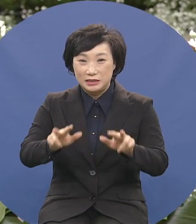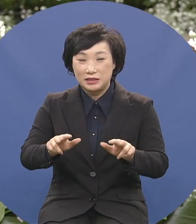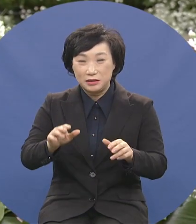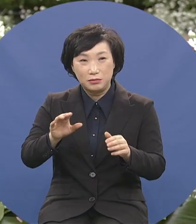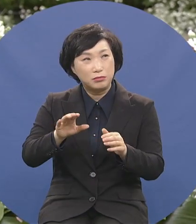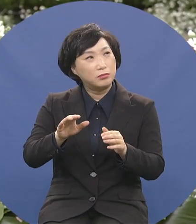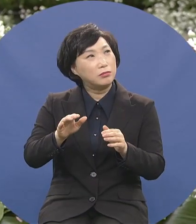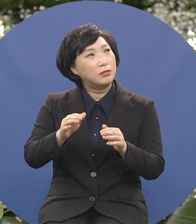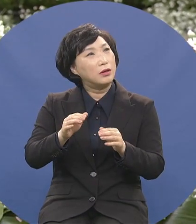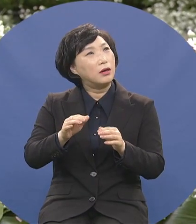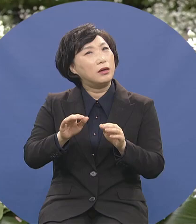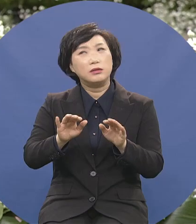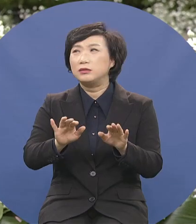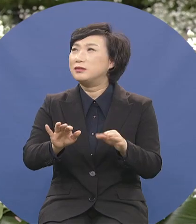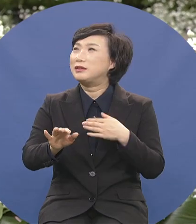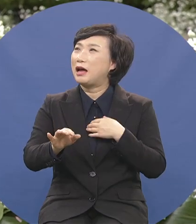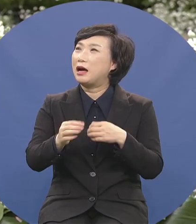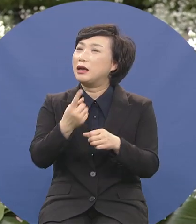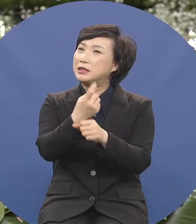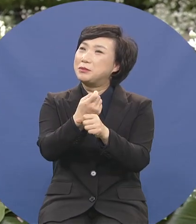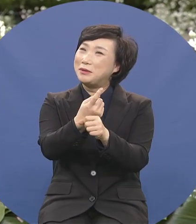지금부터 11년 전부터